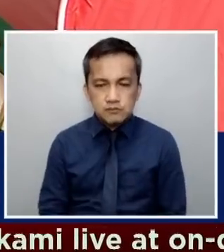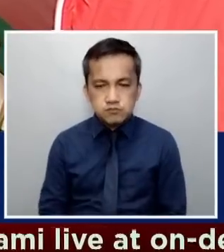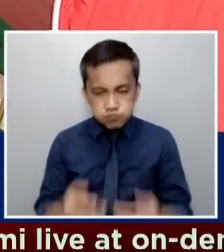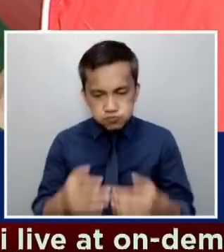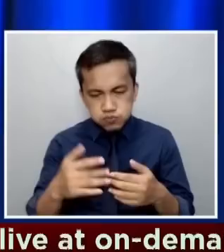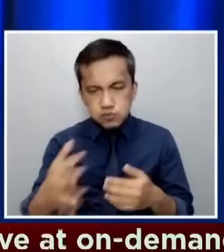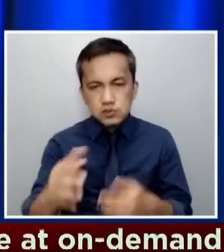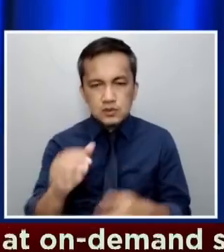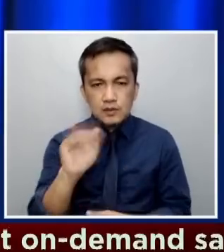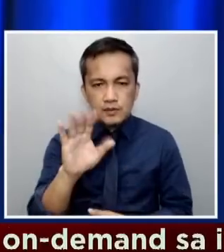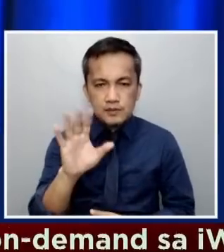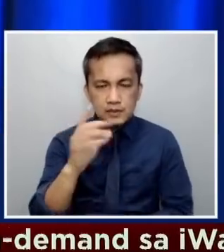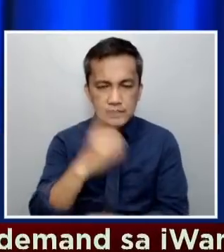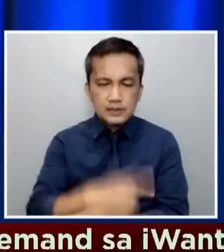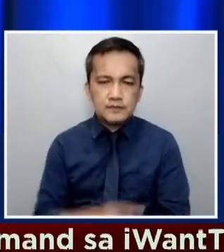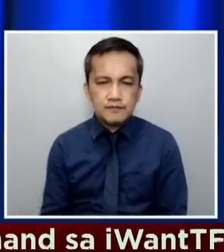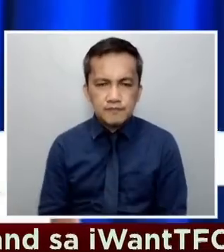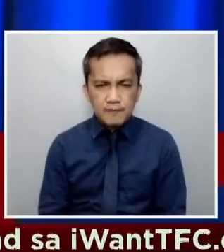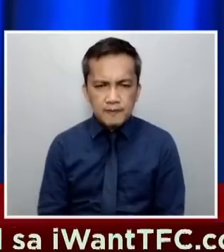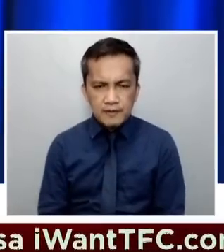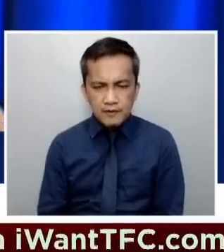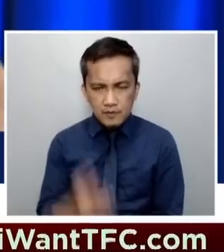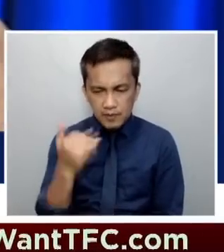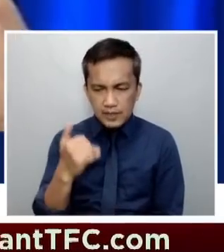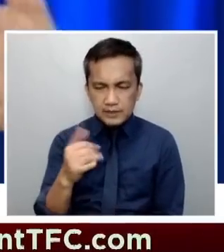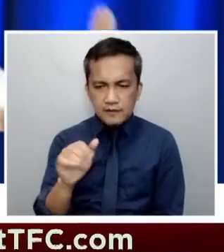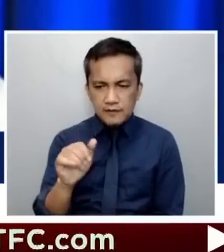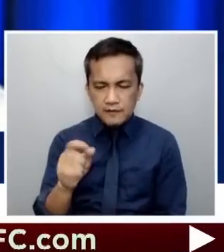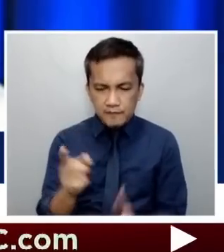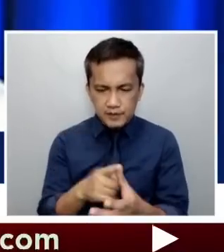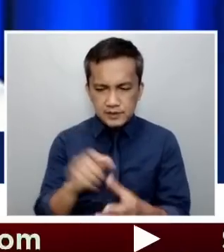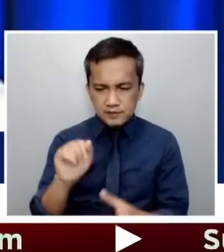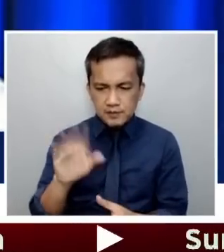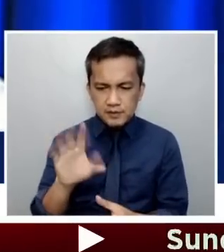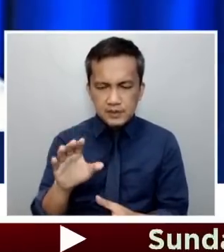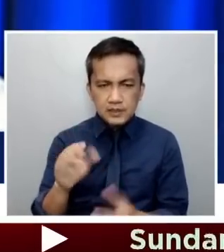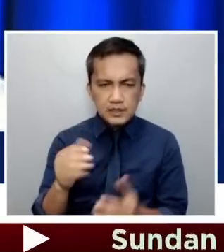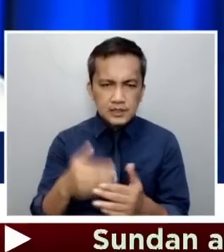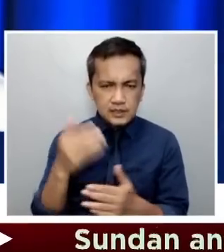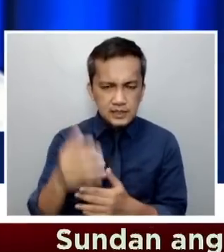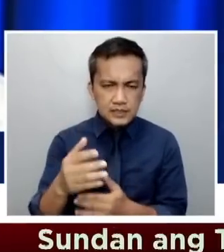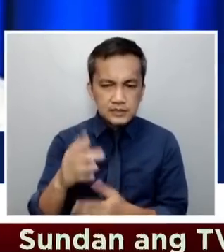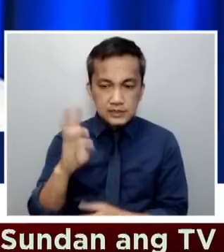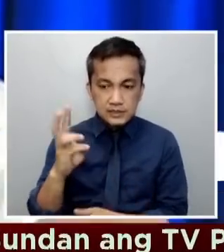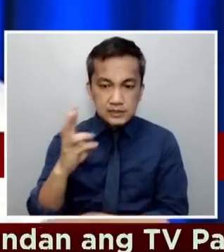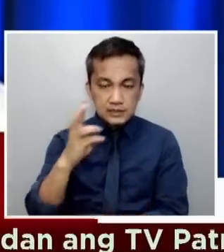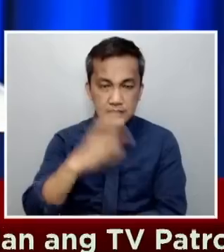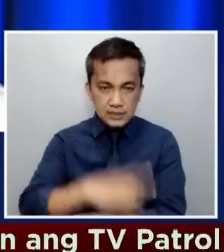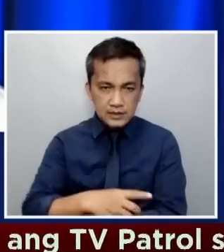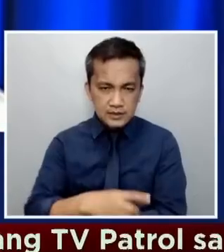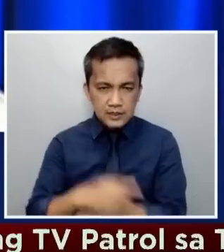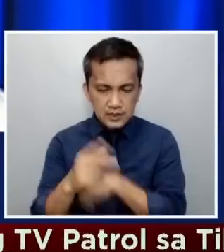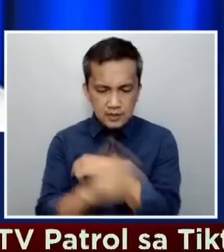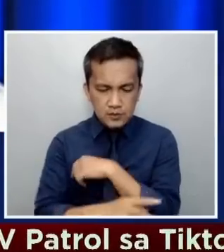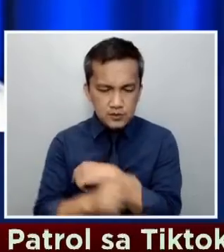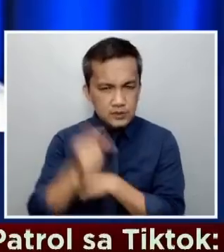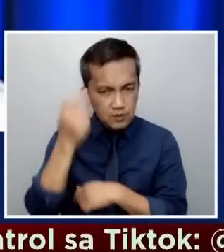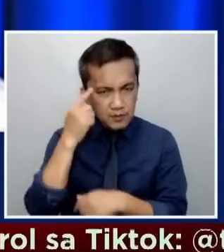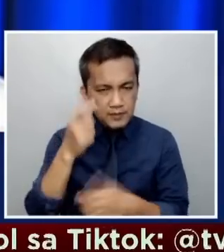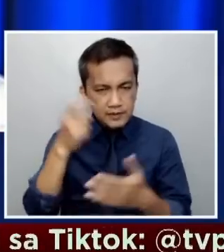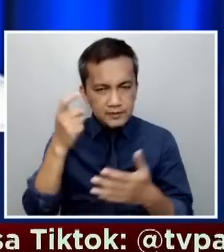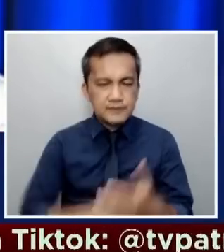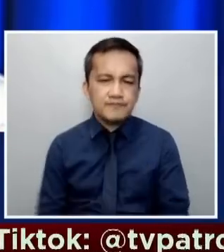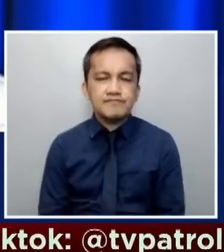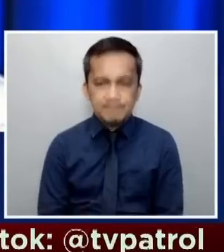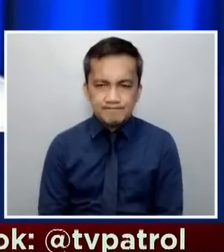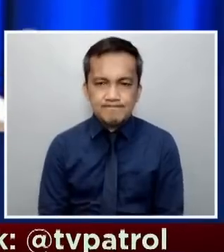15 araw. Bakit first 15 muna? Kasi yung next 6 naman na days, provincial government ang sasagot. Mm. So